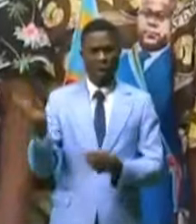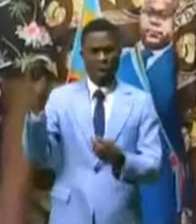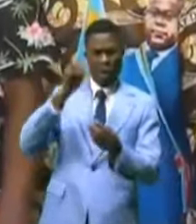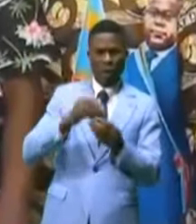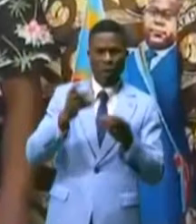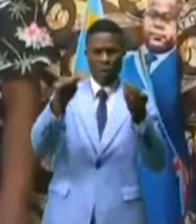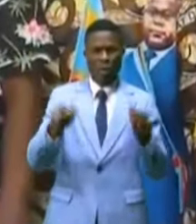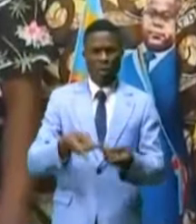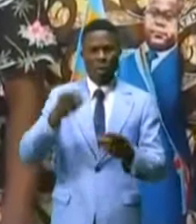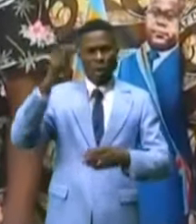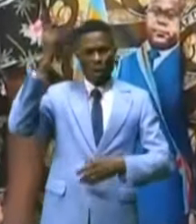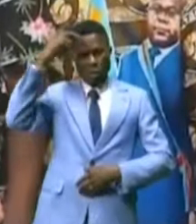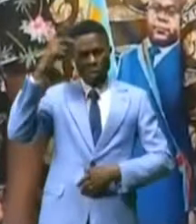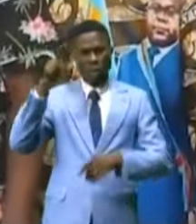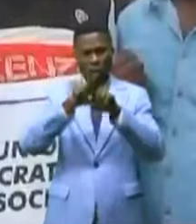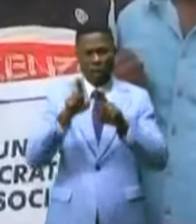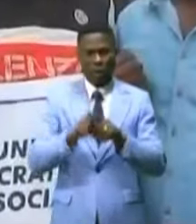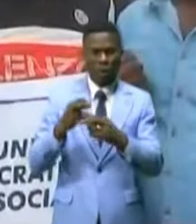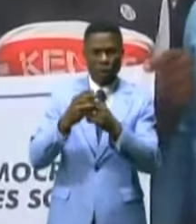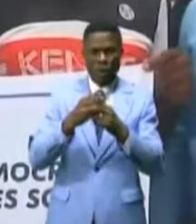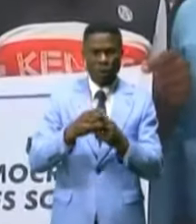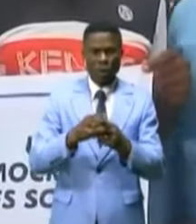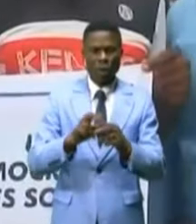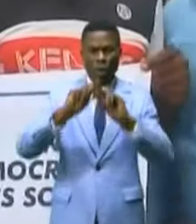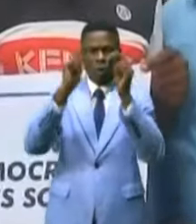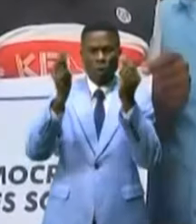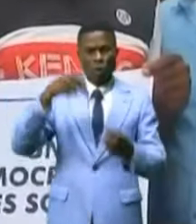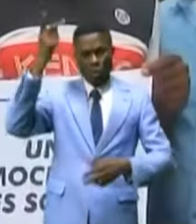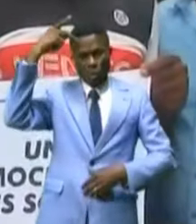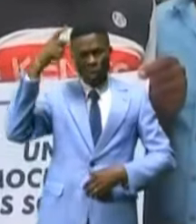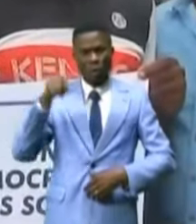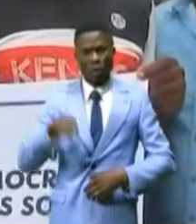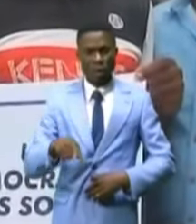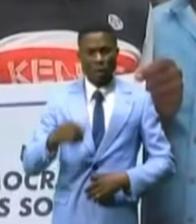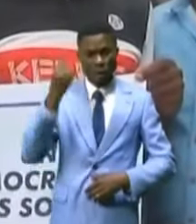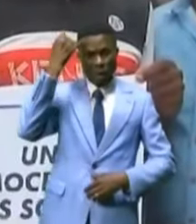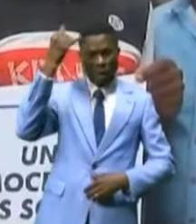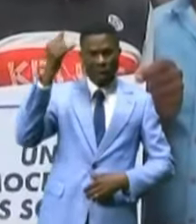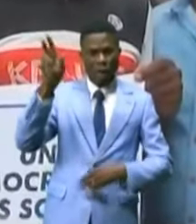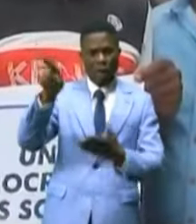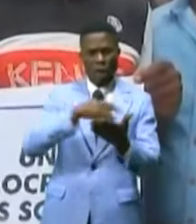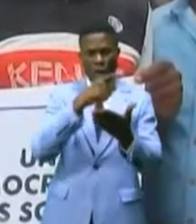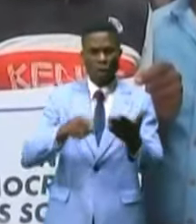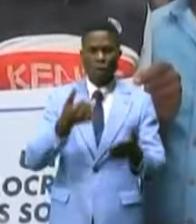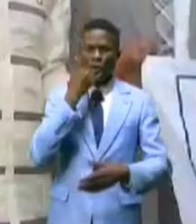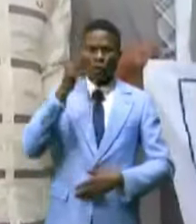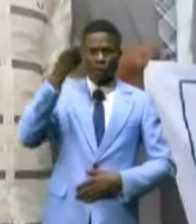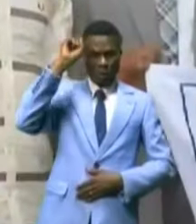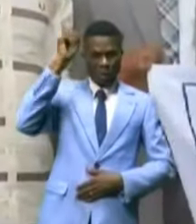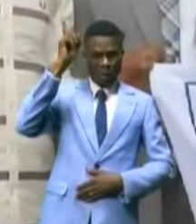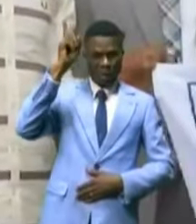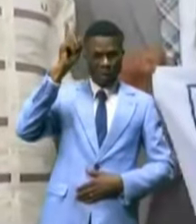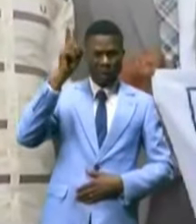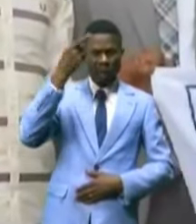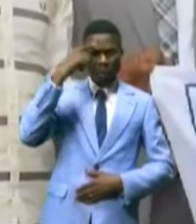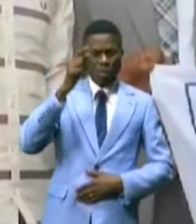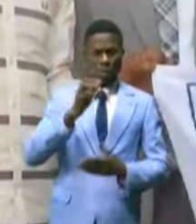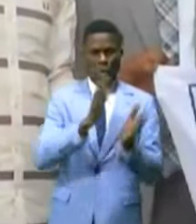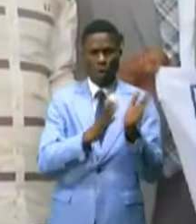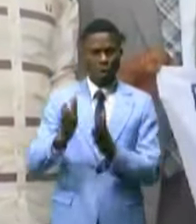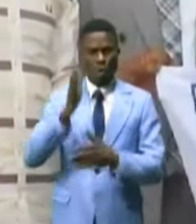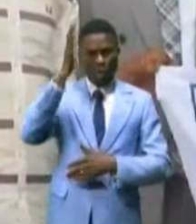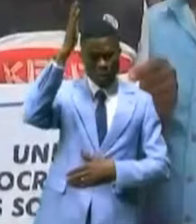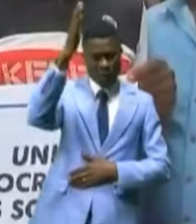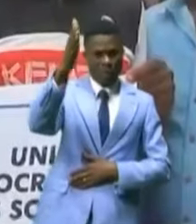classe politique et la survie de notre cher parti. En effet, dans le but de corriger les aléas du mandat passé pour se projeter à